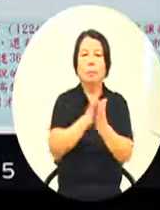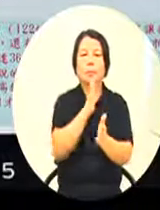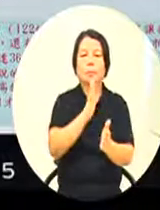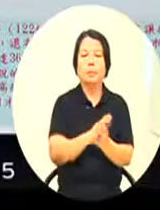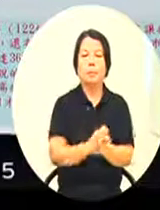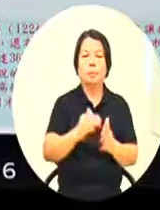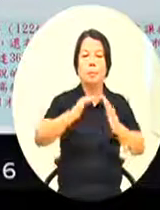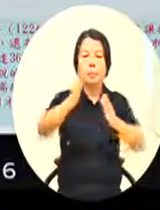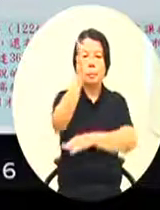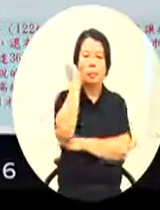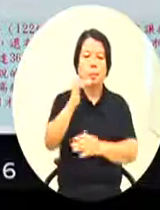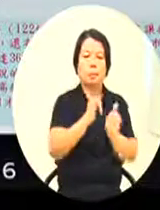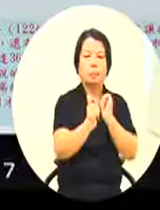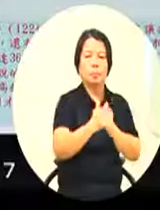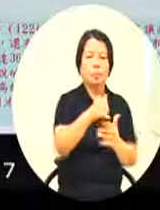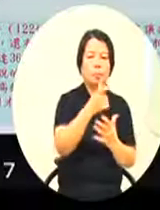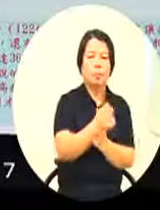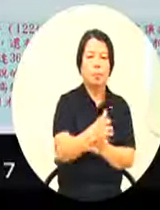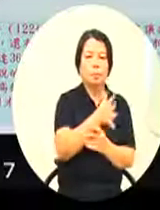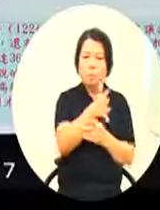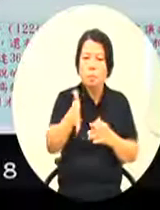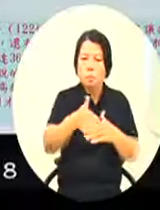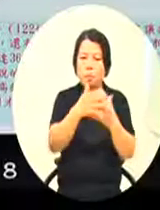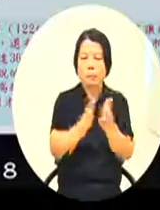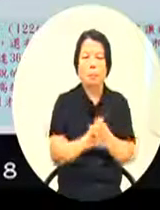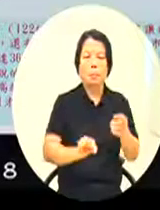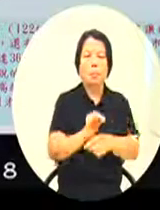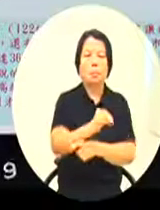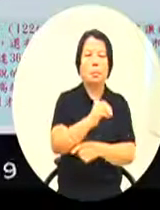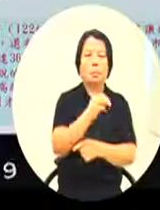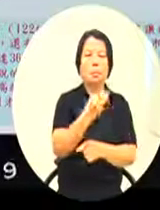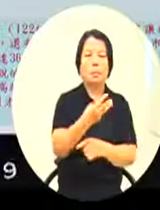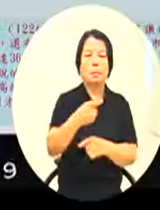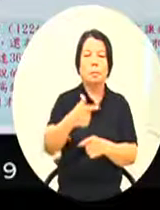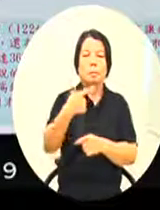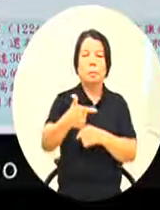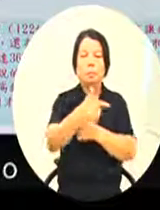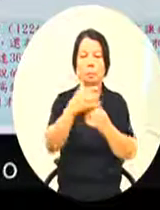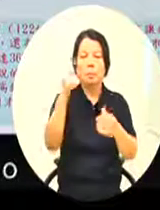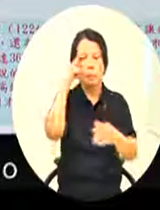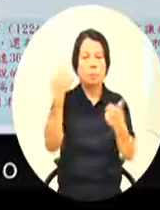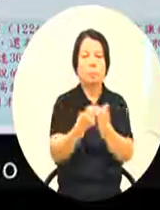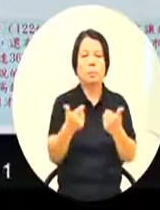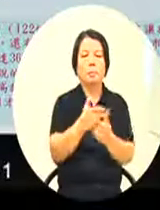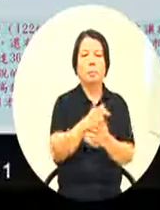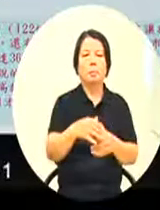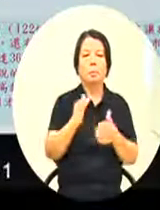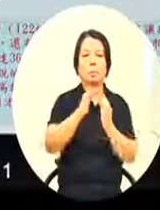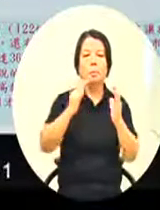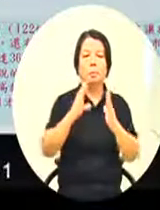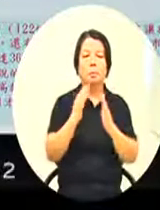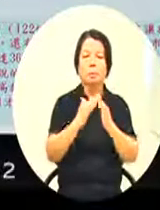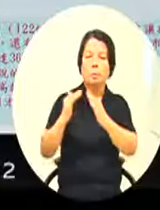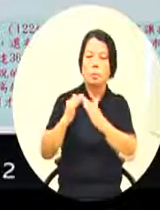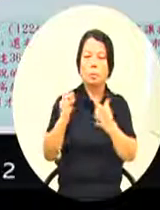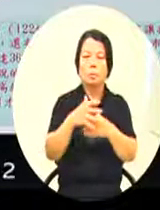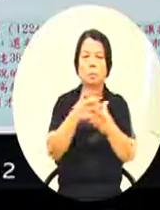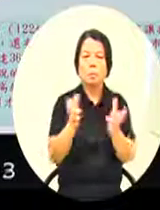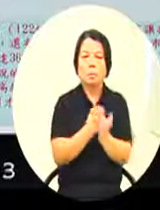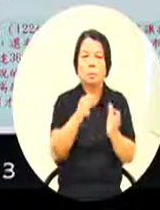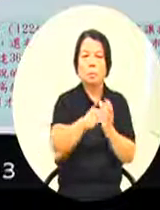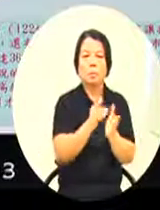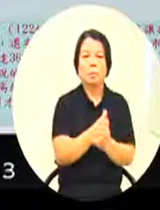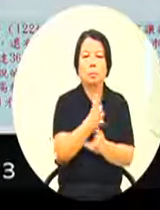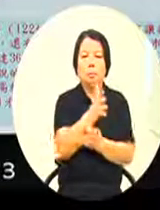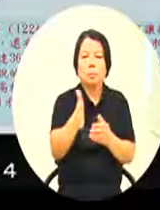己做的民调高达36%的市民反对，那我请问你。户数团体以及民间团体做的民调，